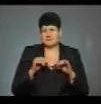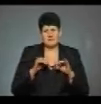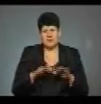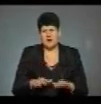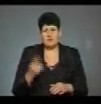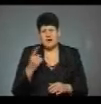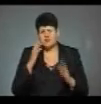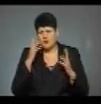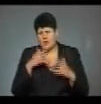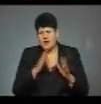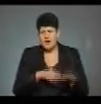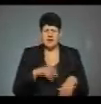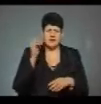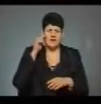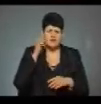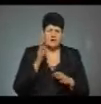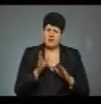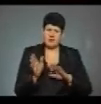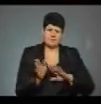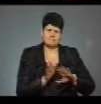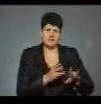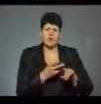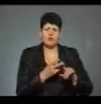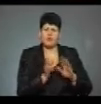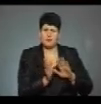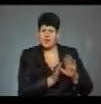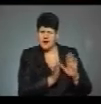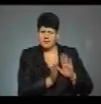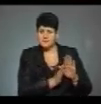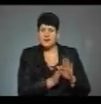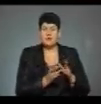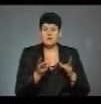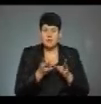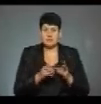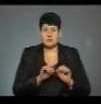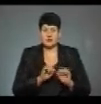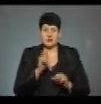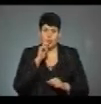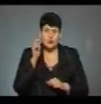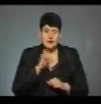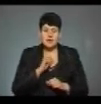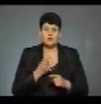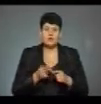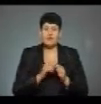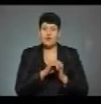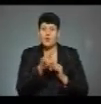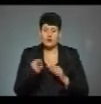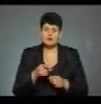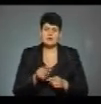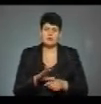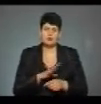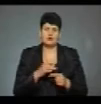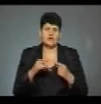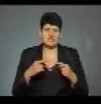перше кохання, навчання відходять на другий план, тому що потрібно стати до зброї і захистити Україну. І в кожного з них було різне до